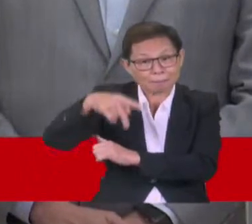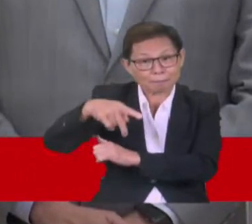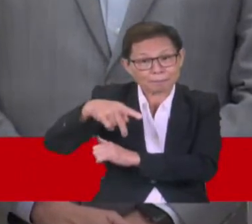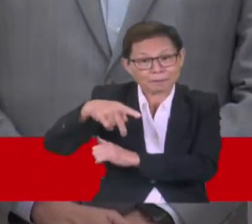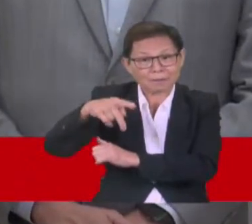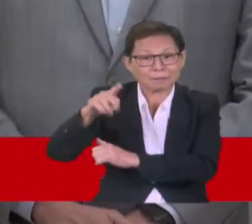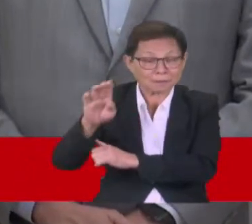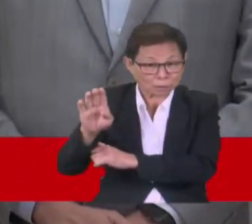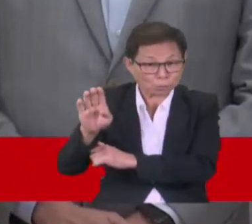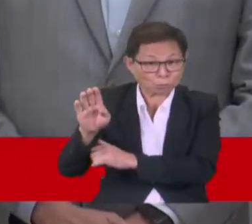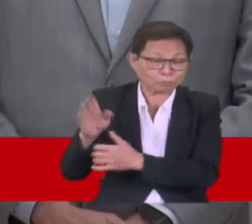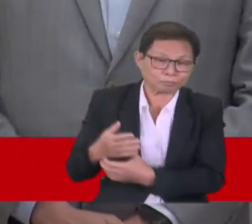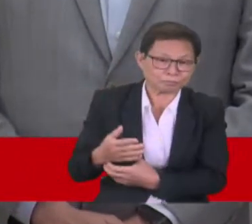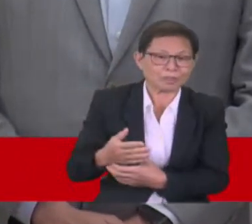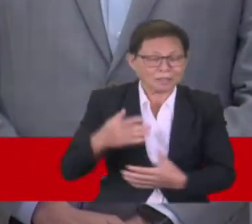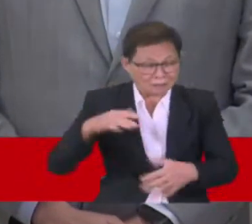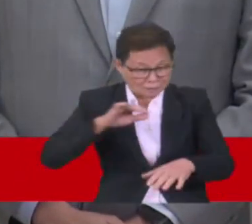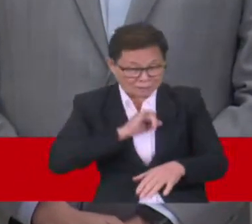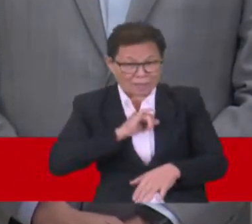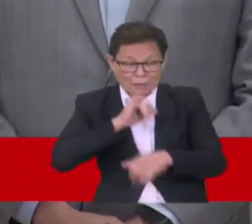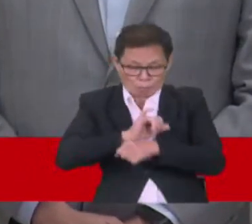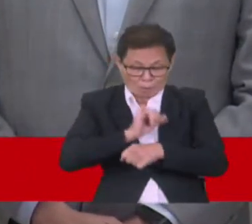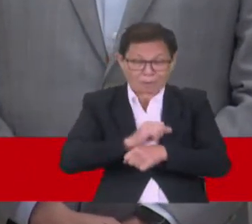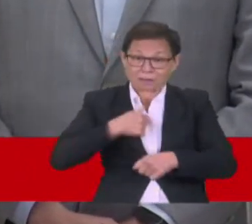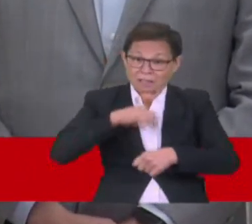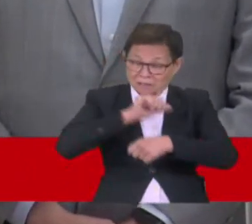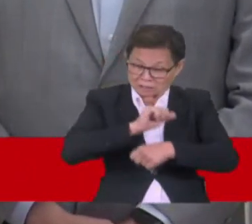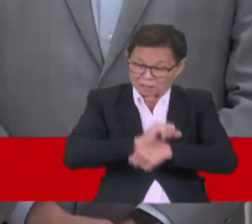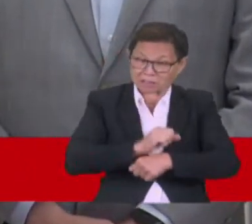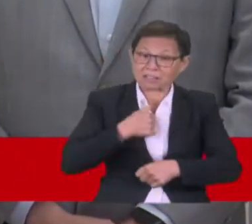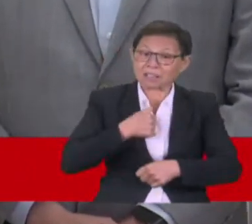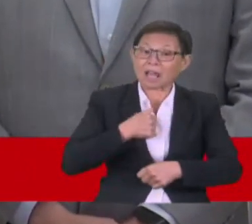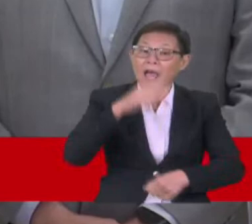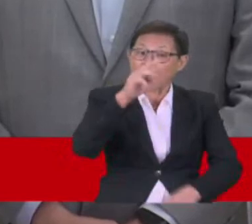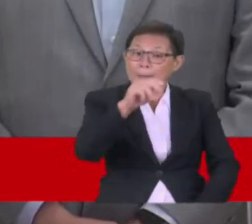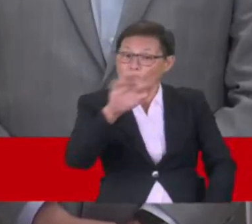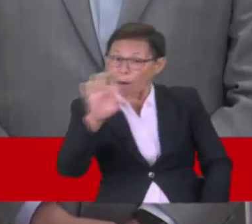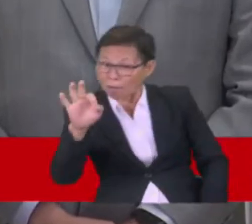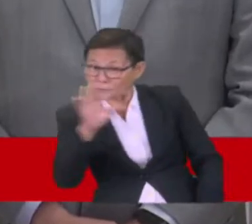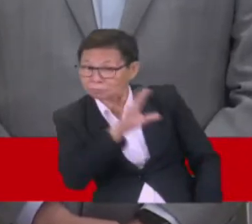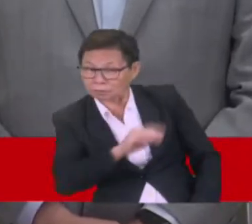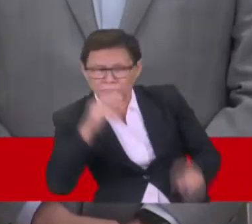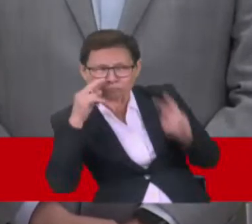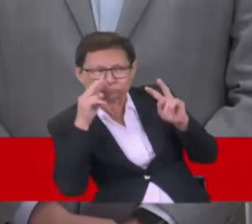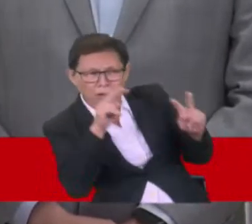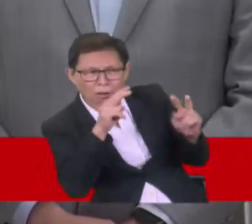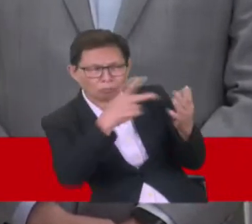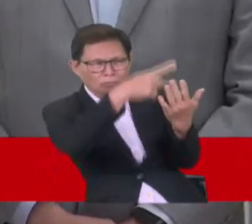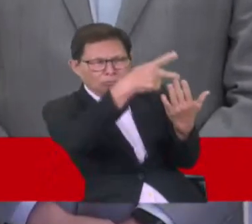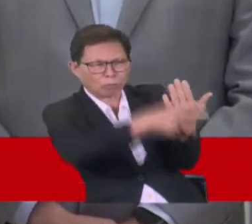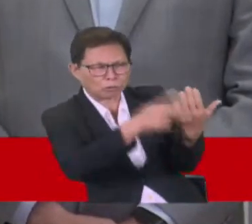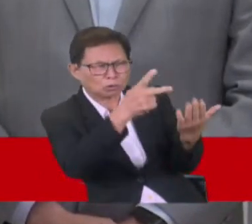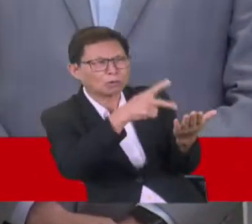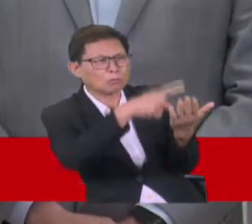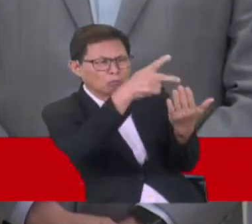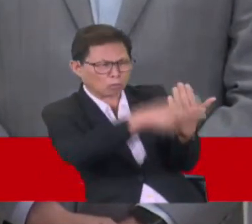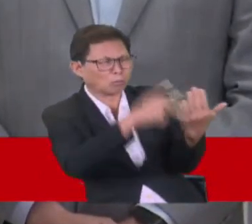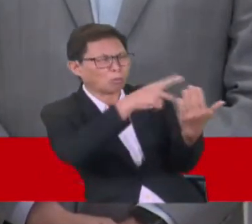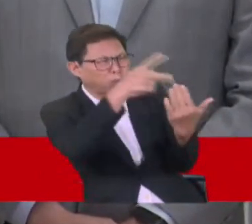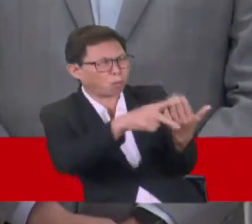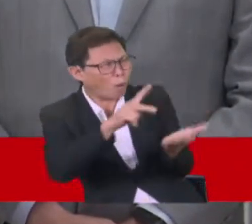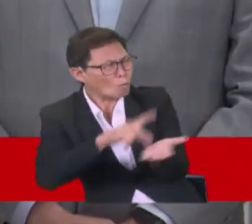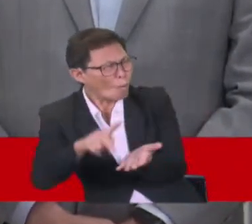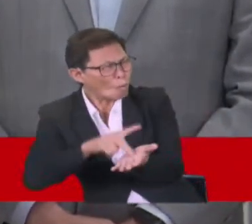menjalankan kerja saya tugas saya di kementerian keuangan dan melihat project project yang mendalam belanja